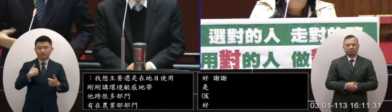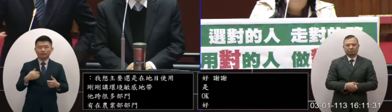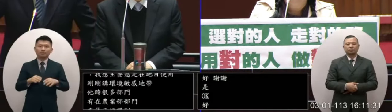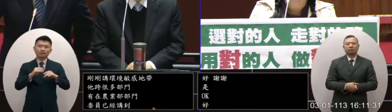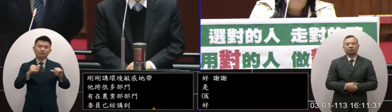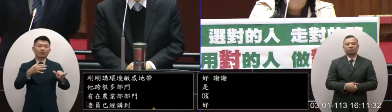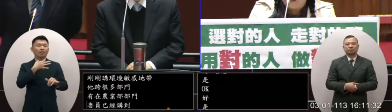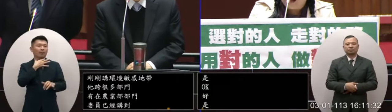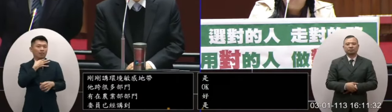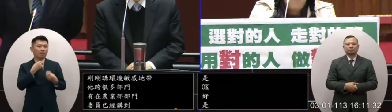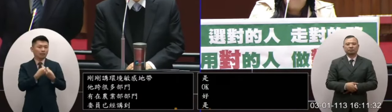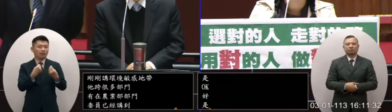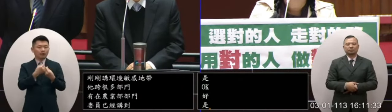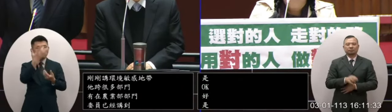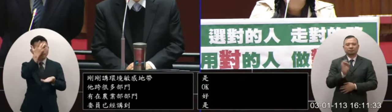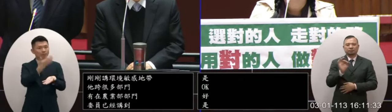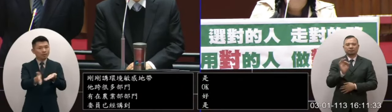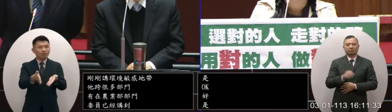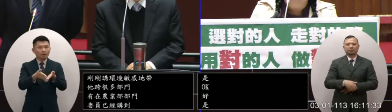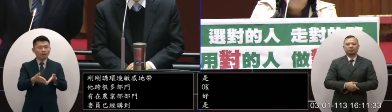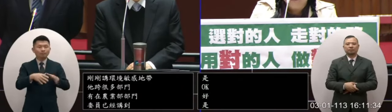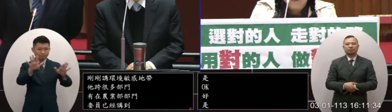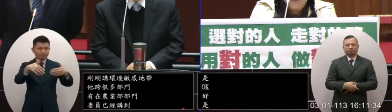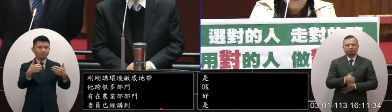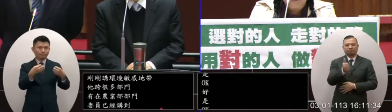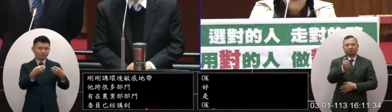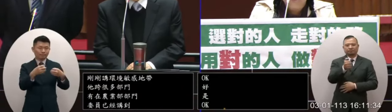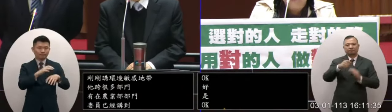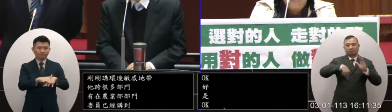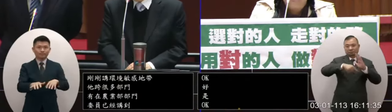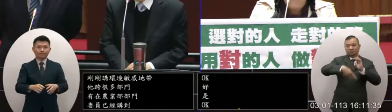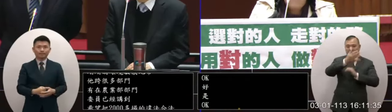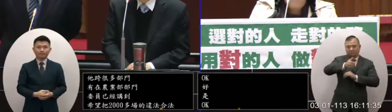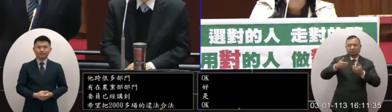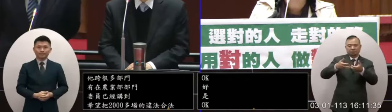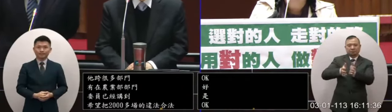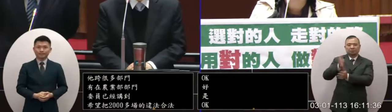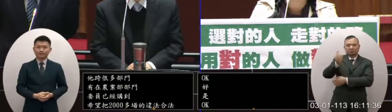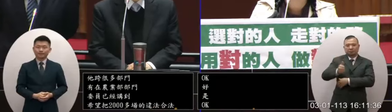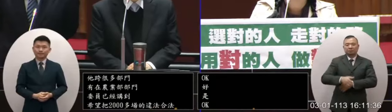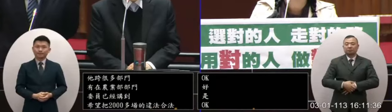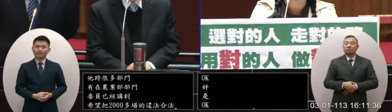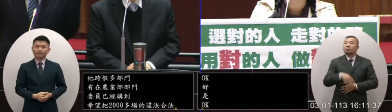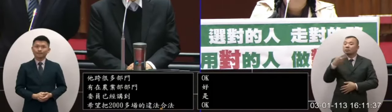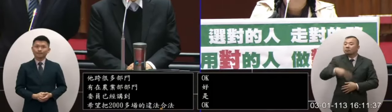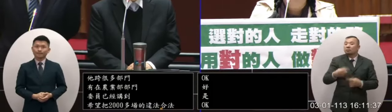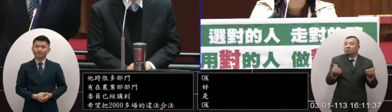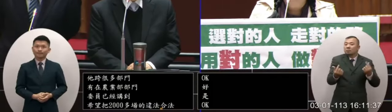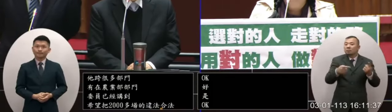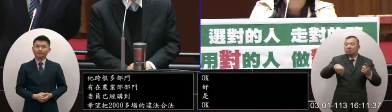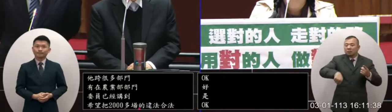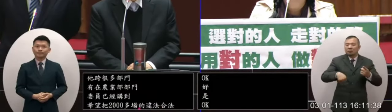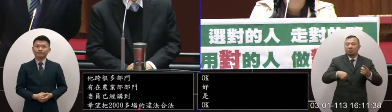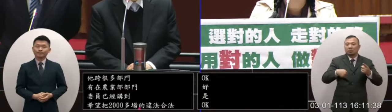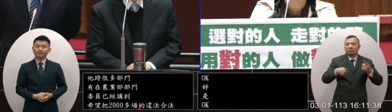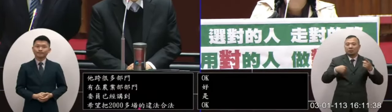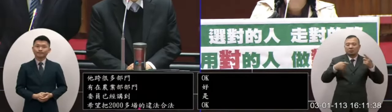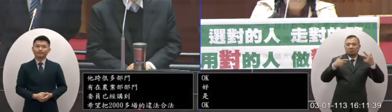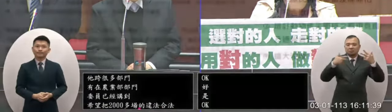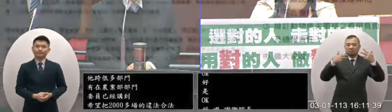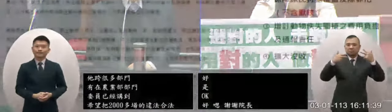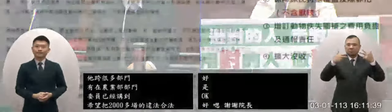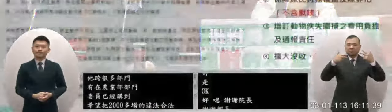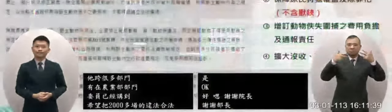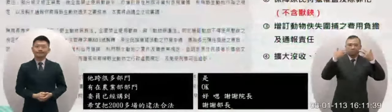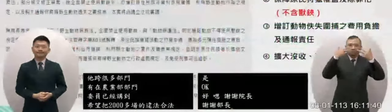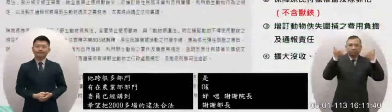Okay。 我们来请光耀召开会来讨论。 好，谢谢院长，谢谢部长那又例如那个野保法也是列入优